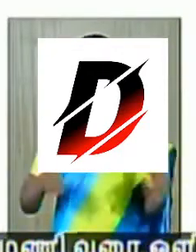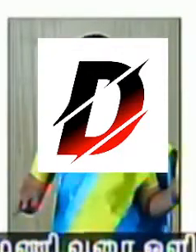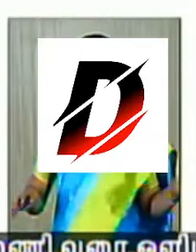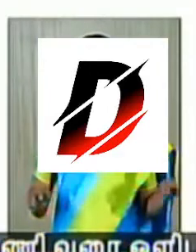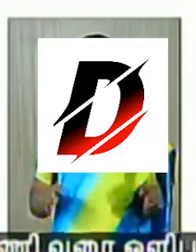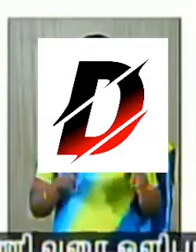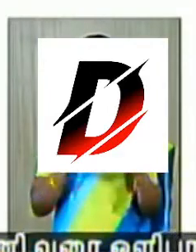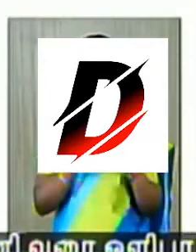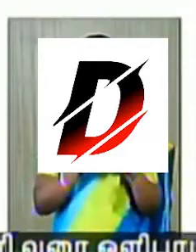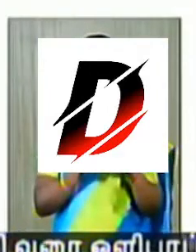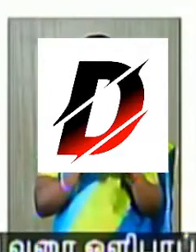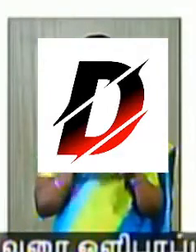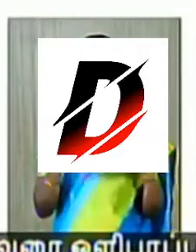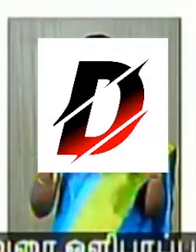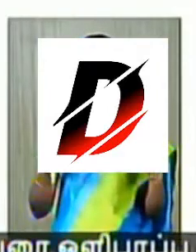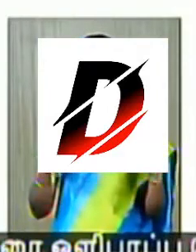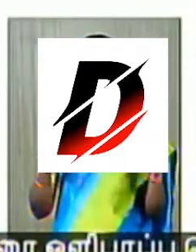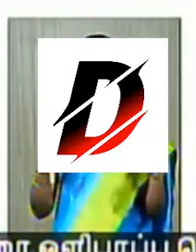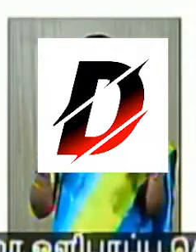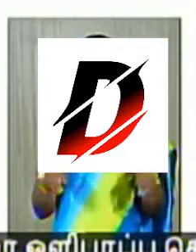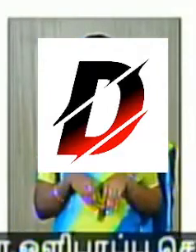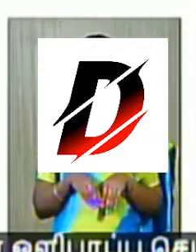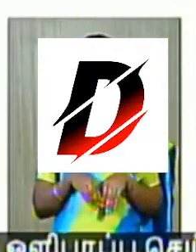-3 மற்றும் 3 எக்ஸோட மதிப்பு கண்டுபிடிச்சிருக்கோம். அந்த